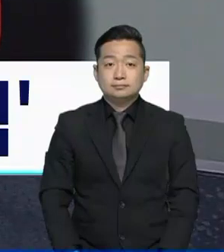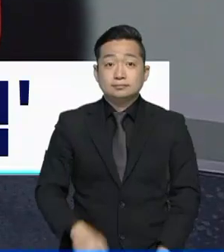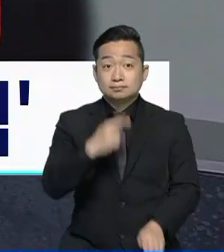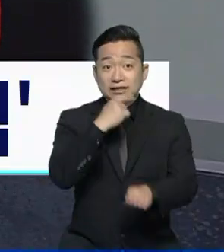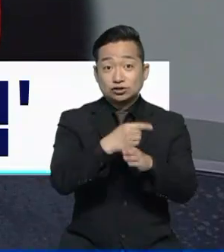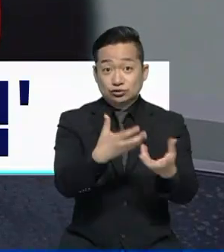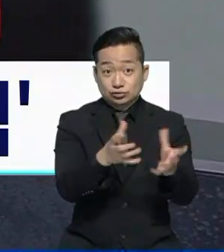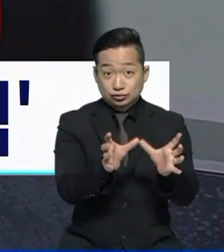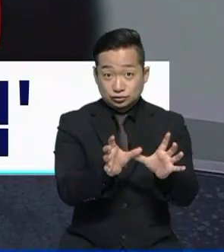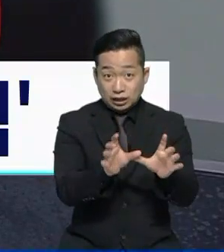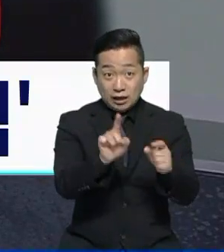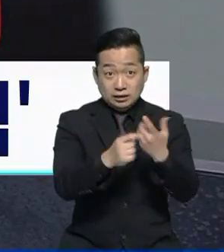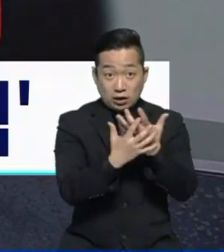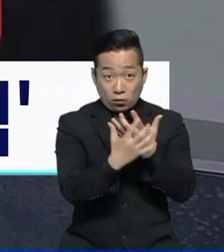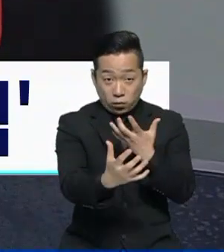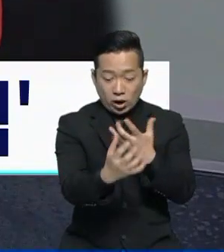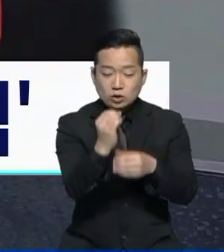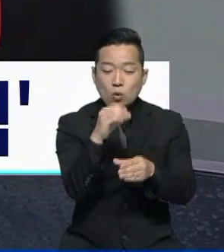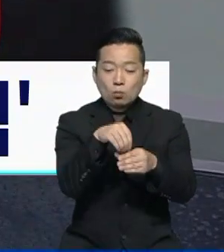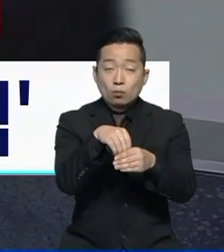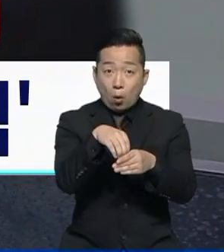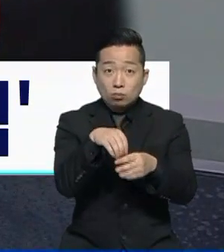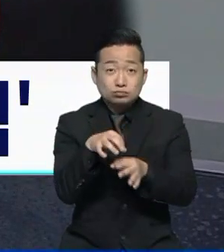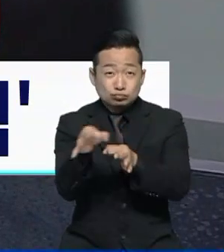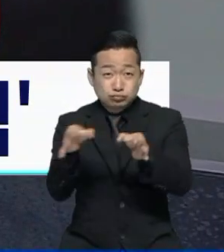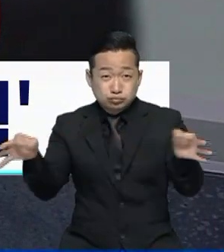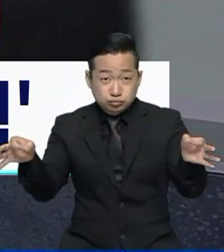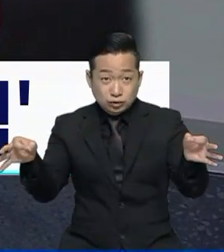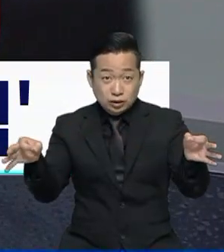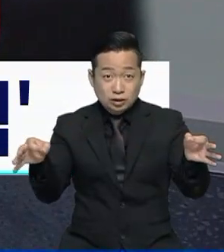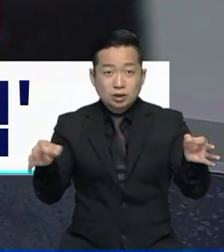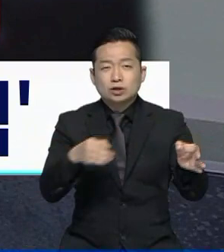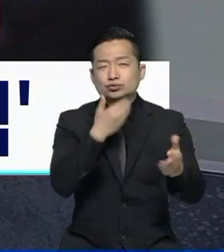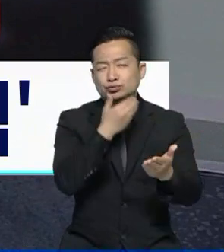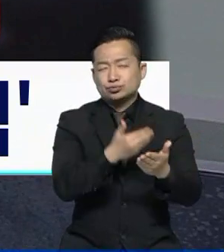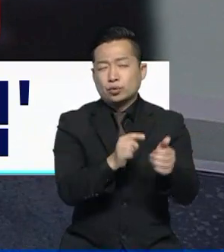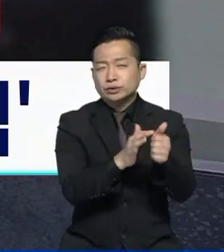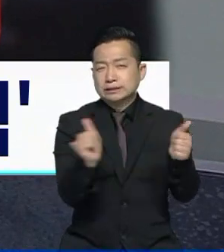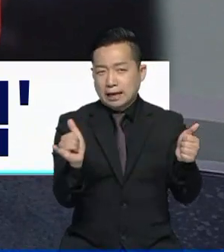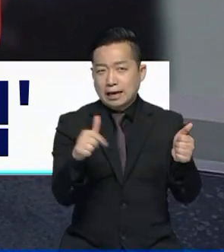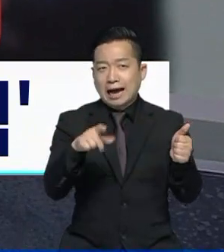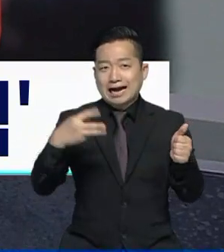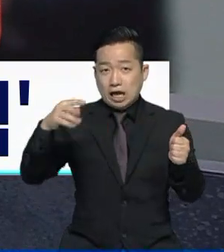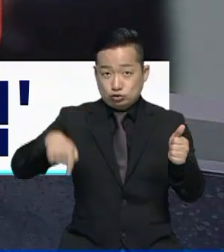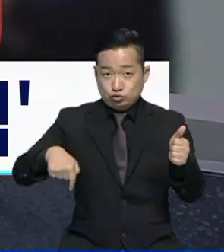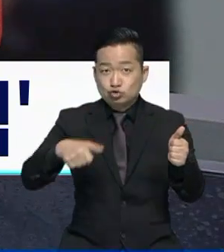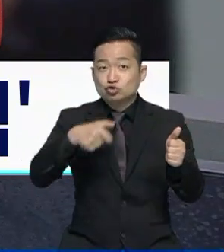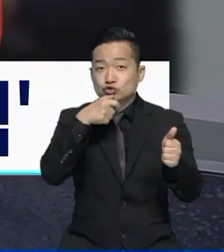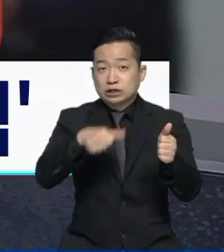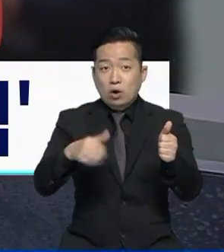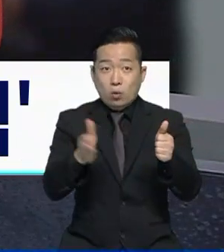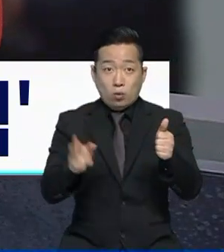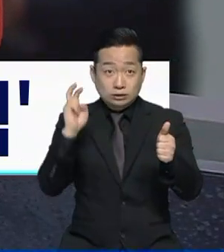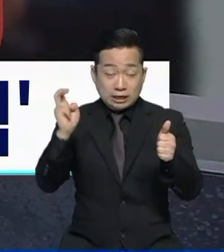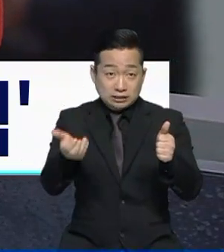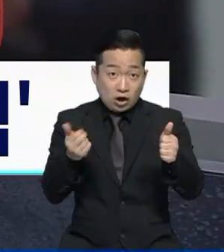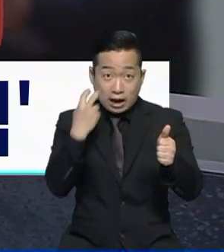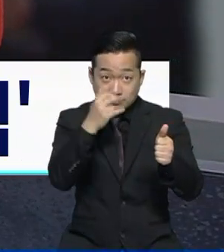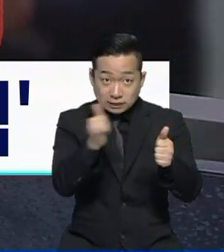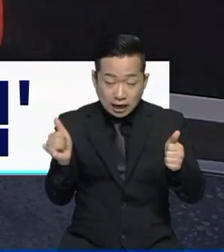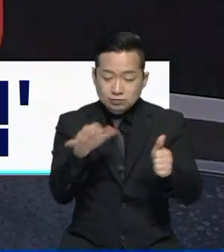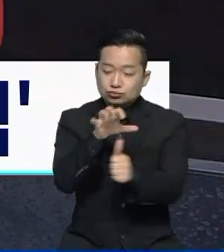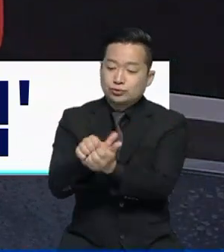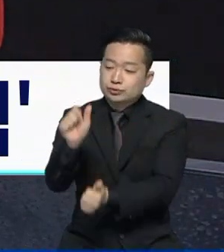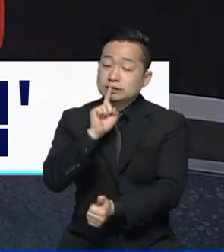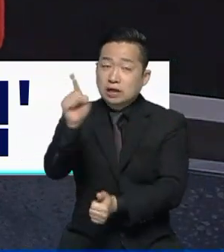민주당 전당대회 돈봉투 사건의 핵심 인물인 강래구 수자원공사 전 감사의 구속영장이 기각됐습니다. 검찰이